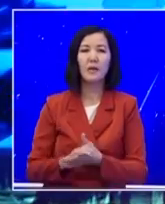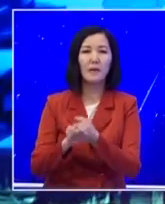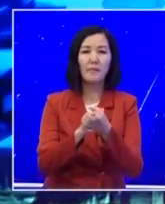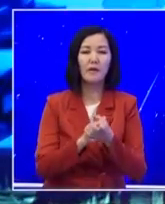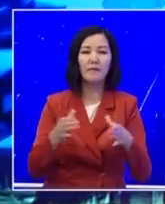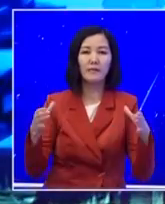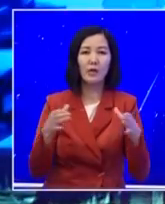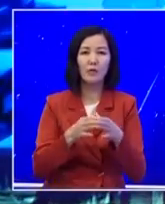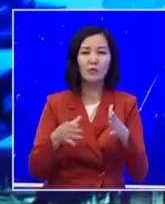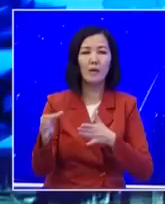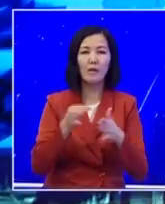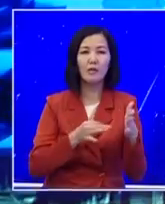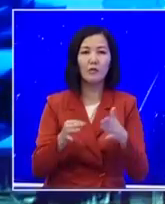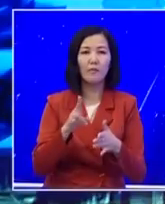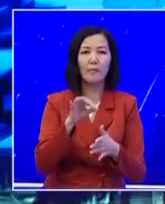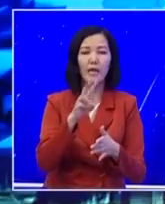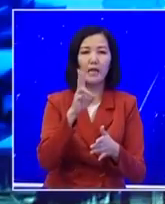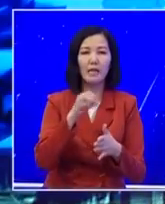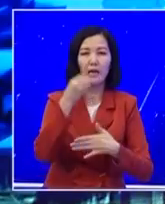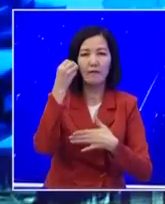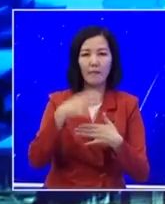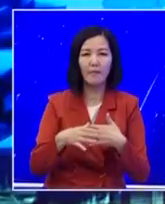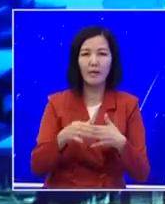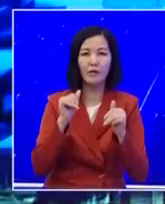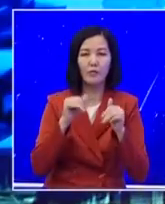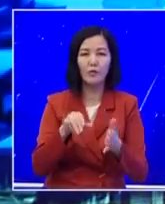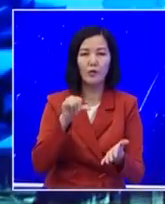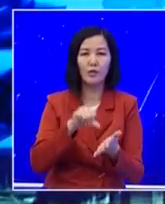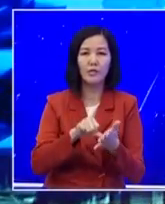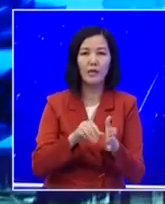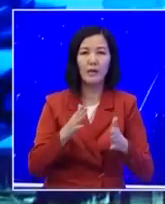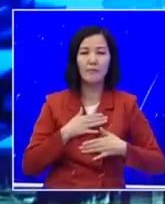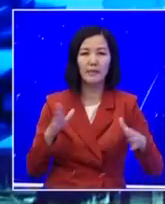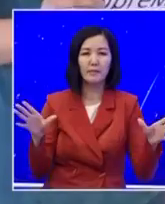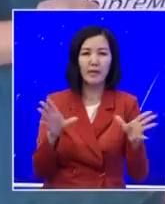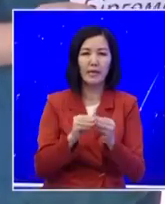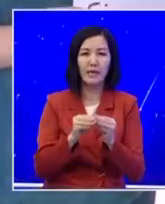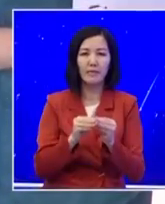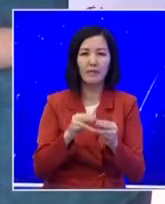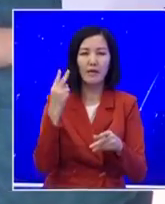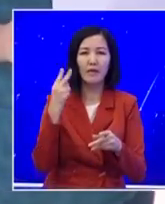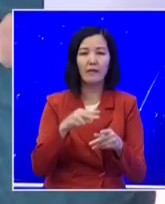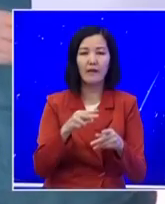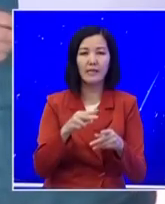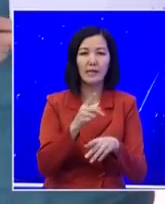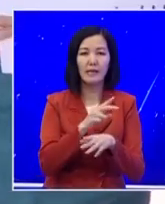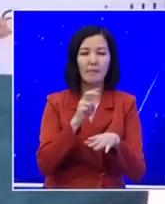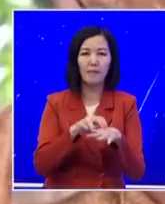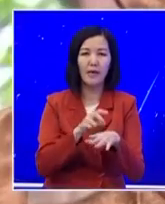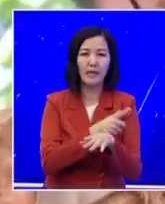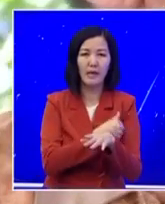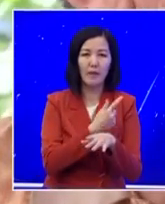Своим в помощь. Профсоюз областного перинатального центра принял участие в акции «Безбригемс». 20 медработникам роддома из